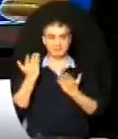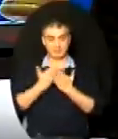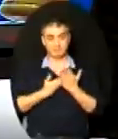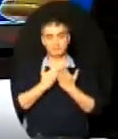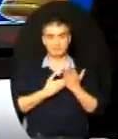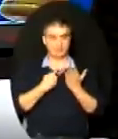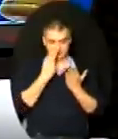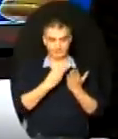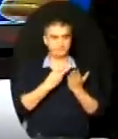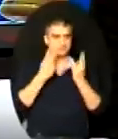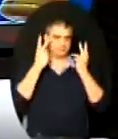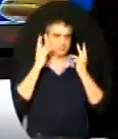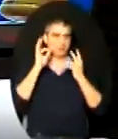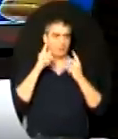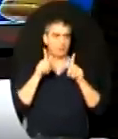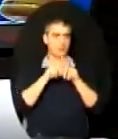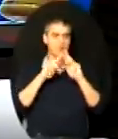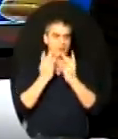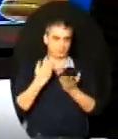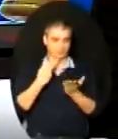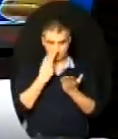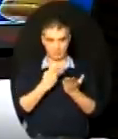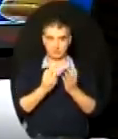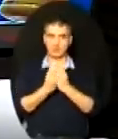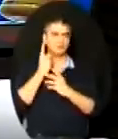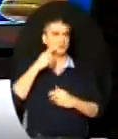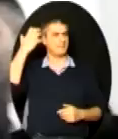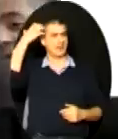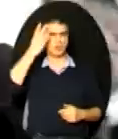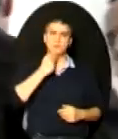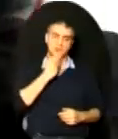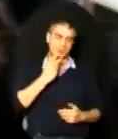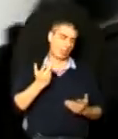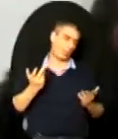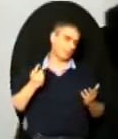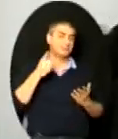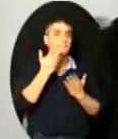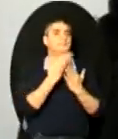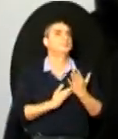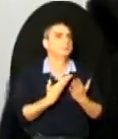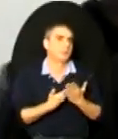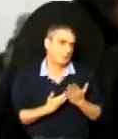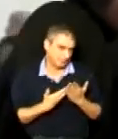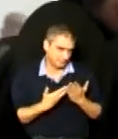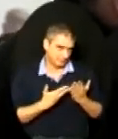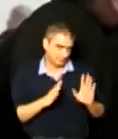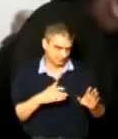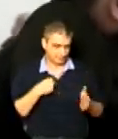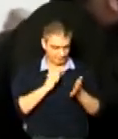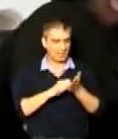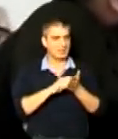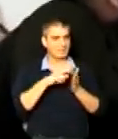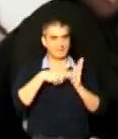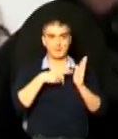למסמכים המכוננים של אותה קבוצה. מלכות יהודה, מלכות ישראל. כן, תשמע, זה מסמכים, אני גם כתבתי על זה